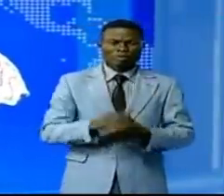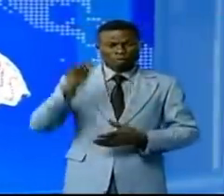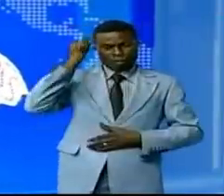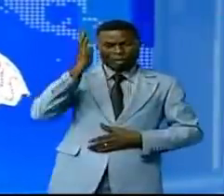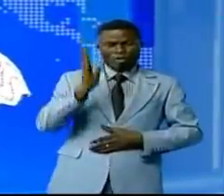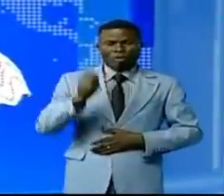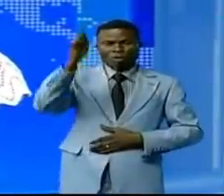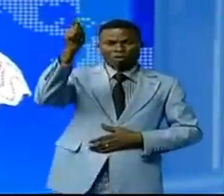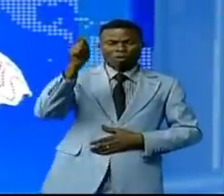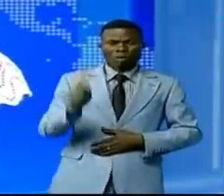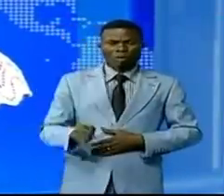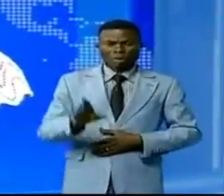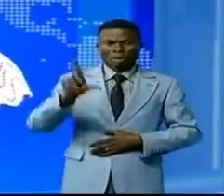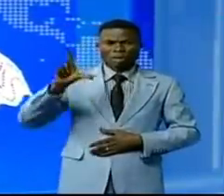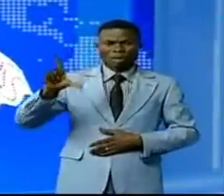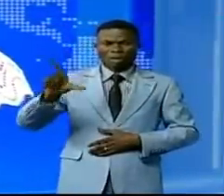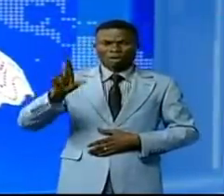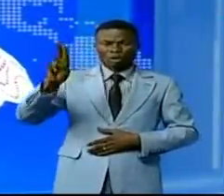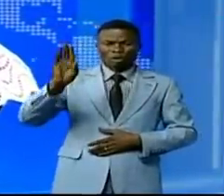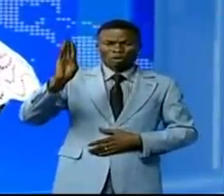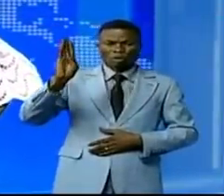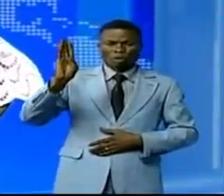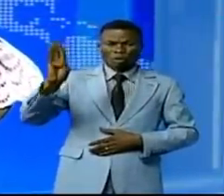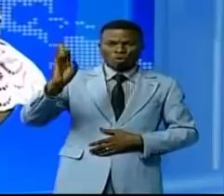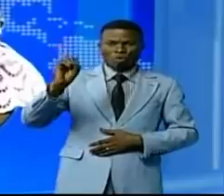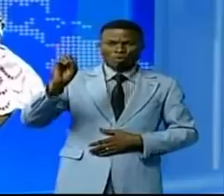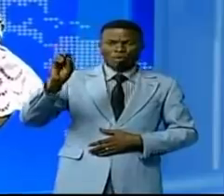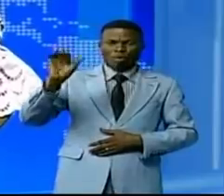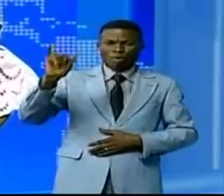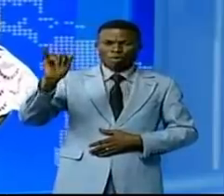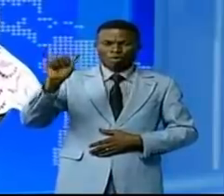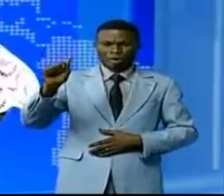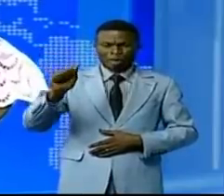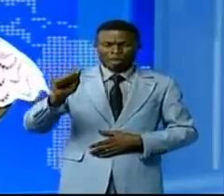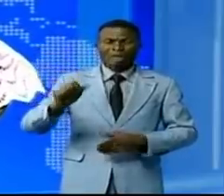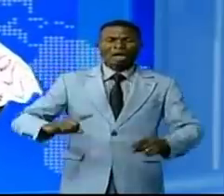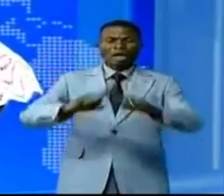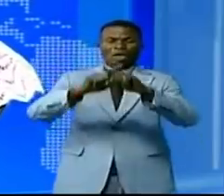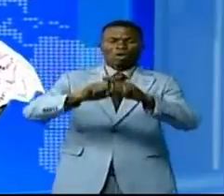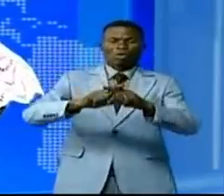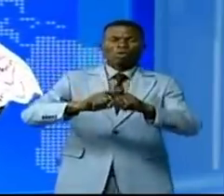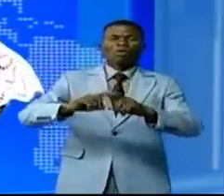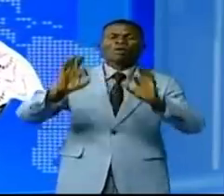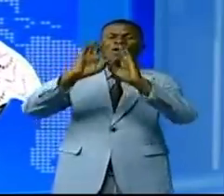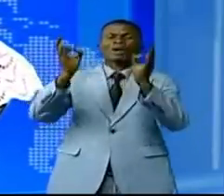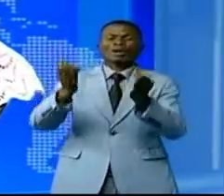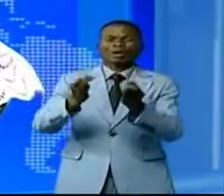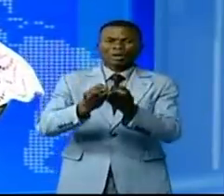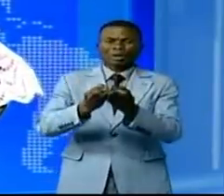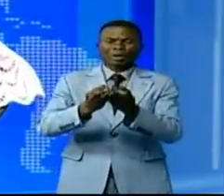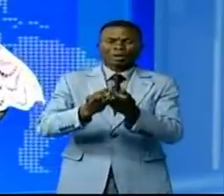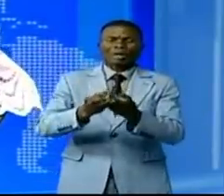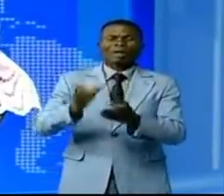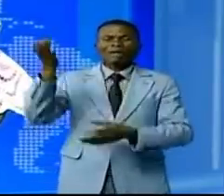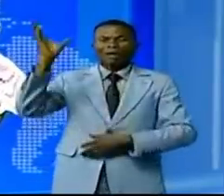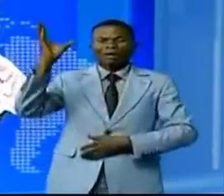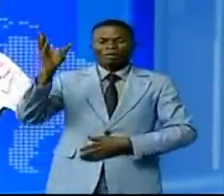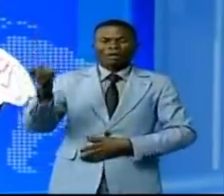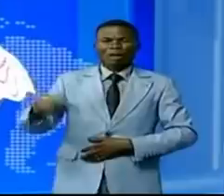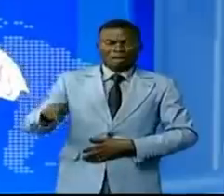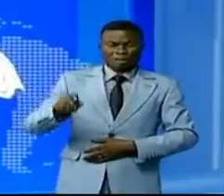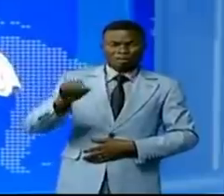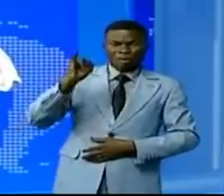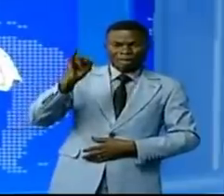gouverneur militaire Luboya Nkashama Djoni au chevet des victimes des conflits ethniques dans quelques chefferies de la province de